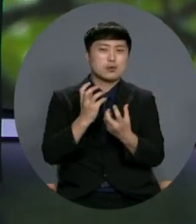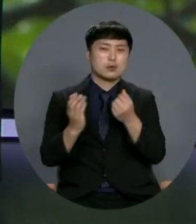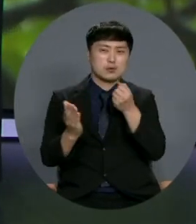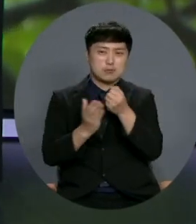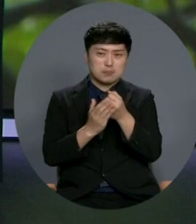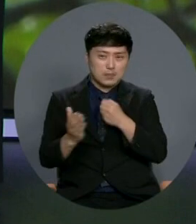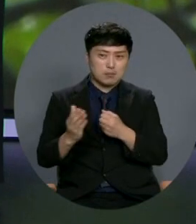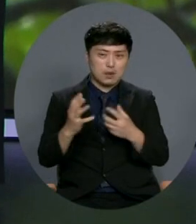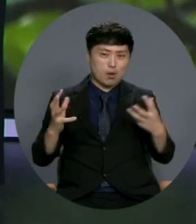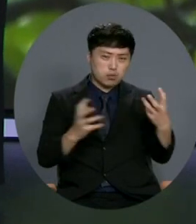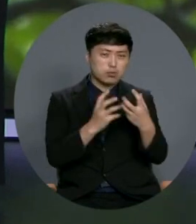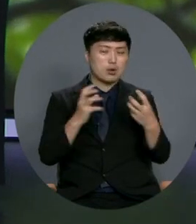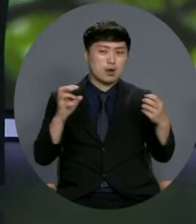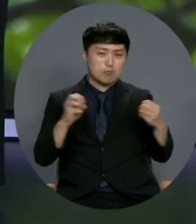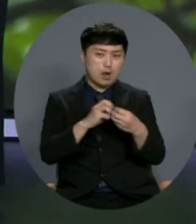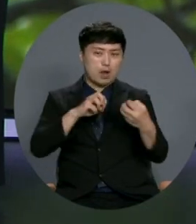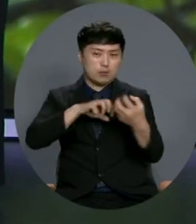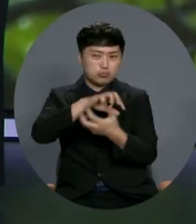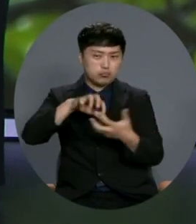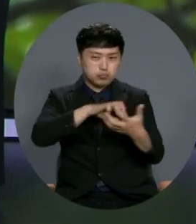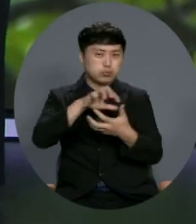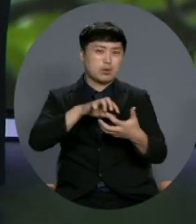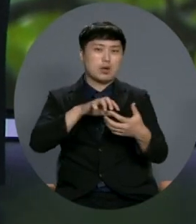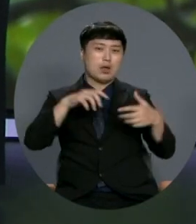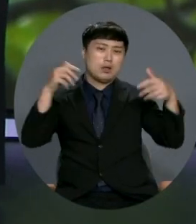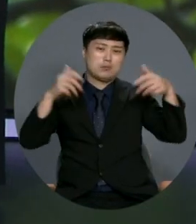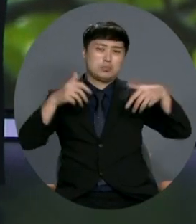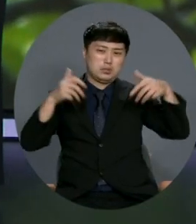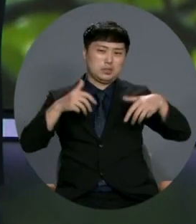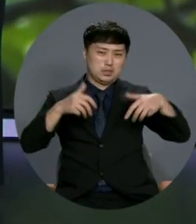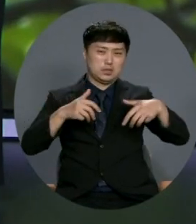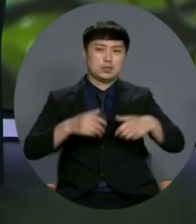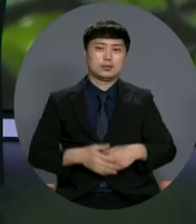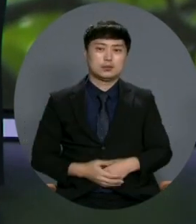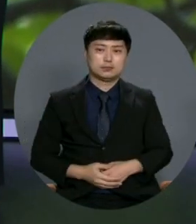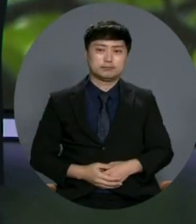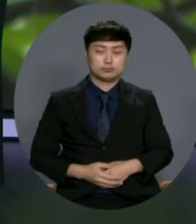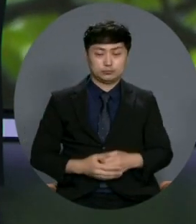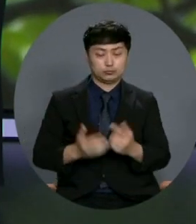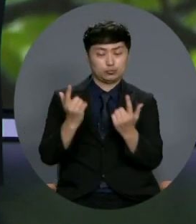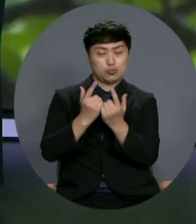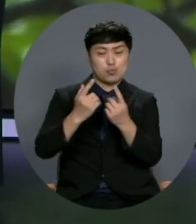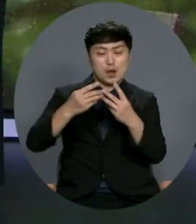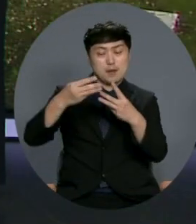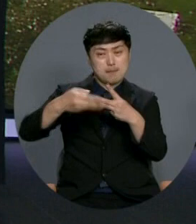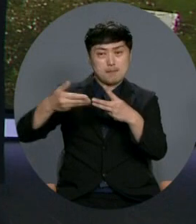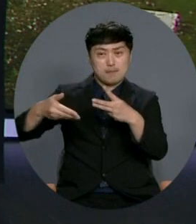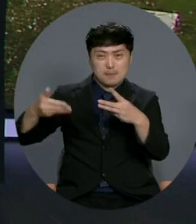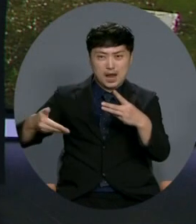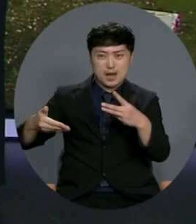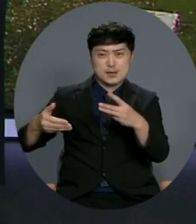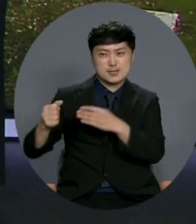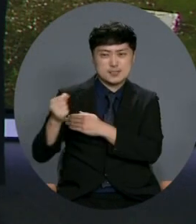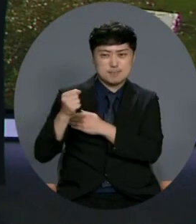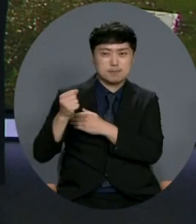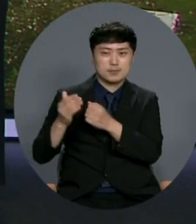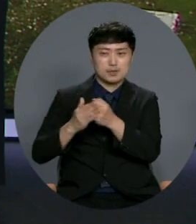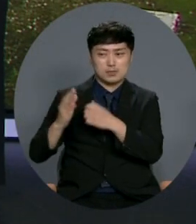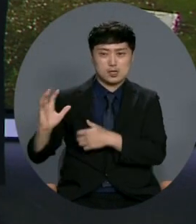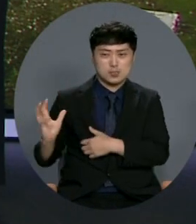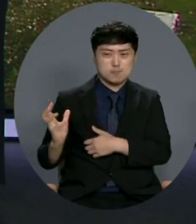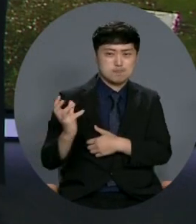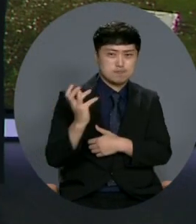나타나느냐에 따라 향후 태풍의 변동성이 큰 상황입니다 특히 북태평양고기압의 영향과 함께 태풍이